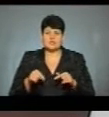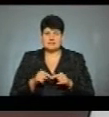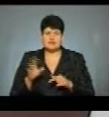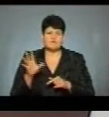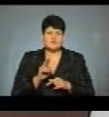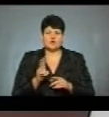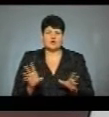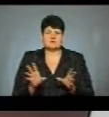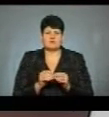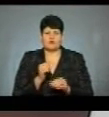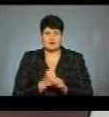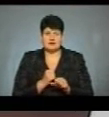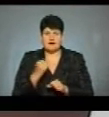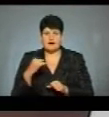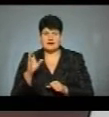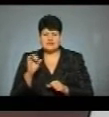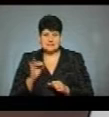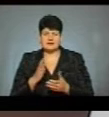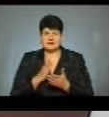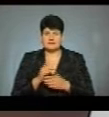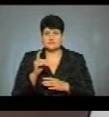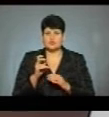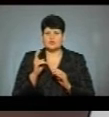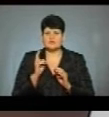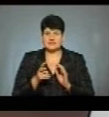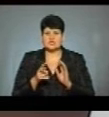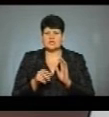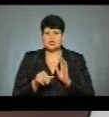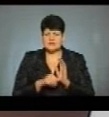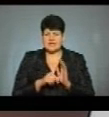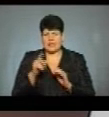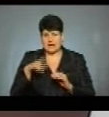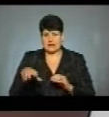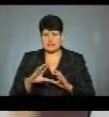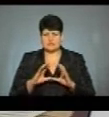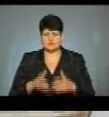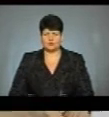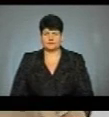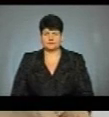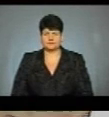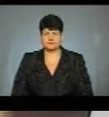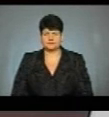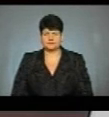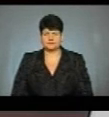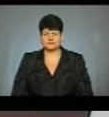хто з ними співпрацює. «Айсек» діє у 126 країнах світу, каже Юрій Королишин.